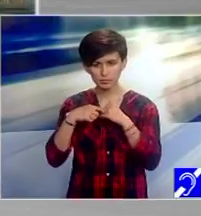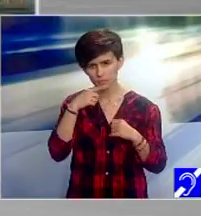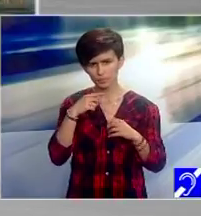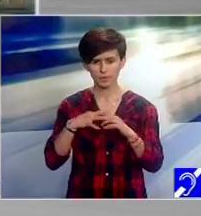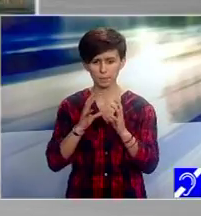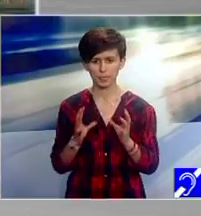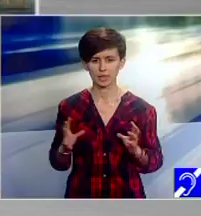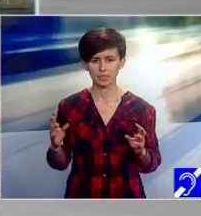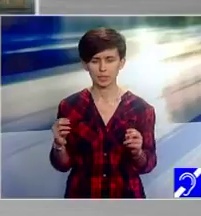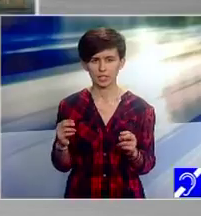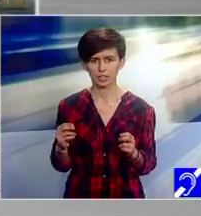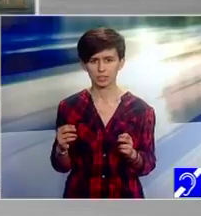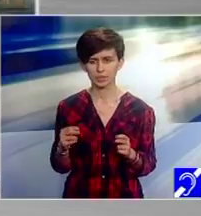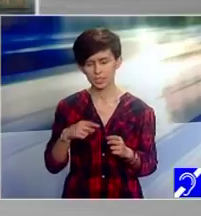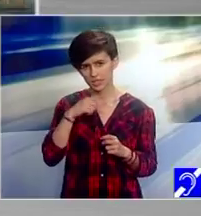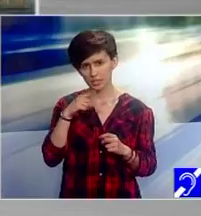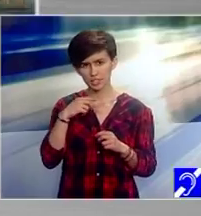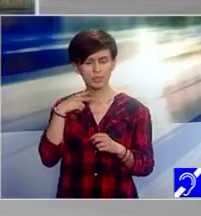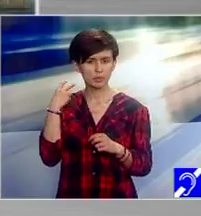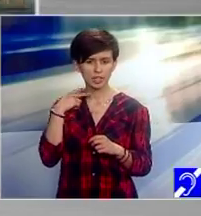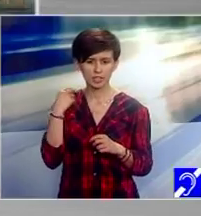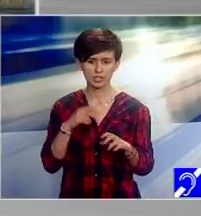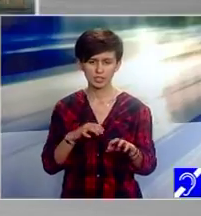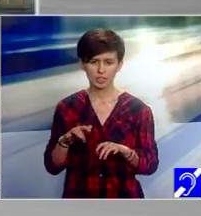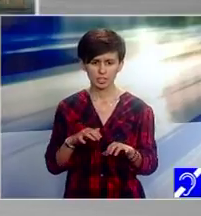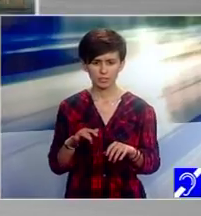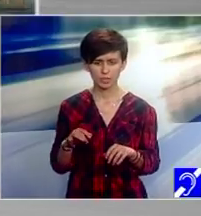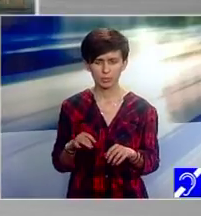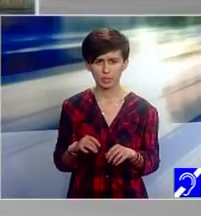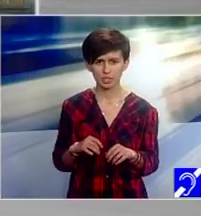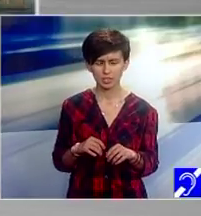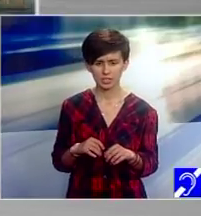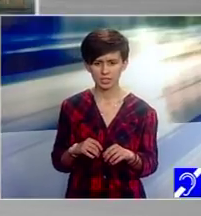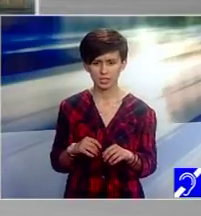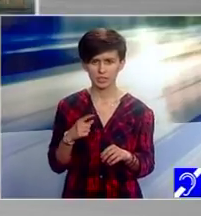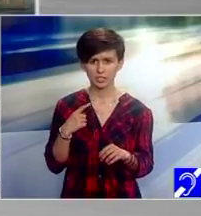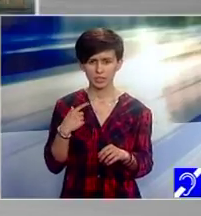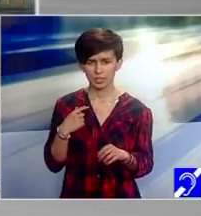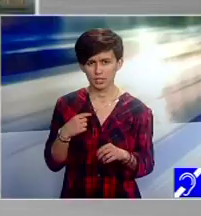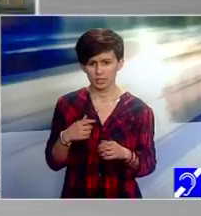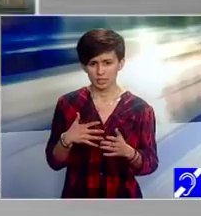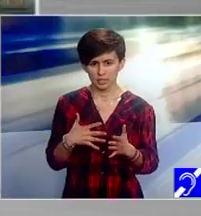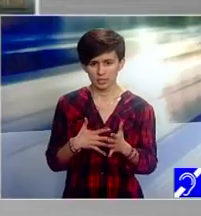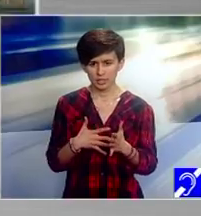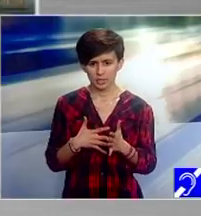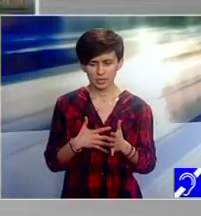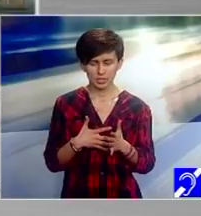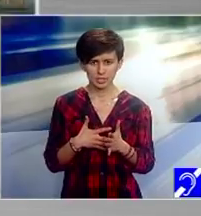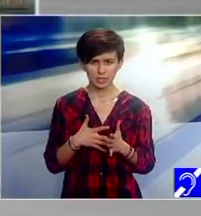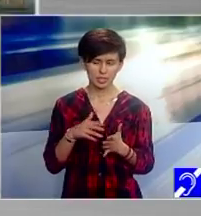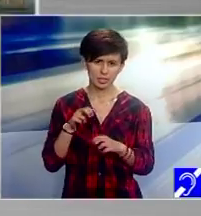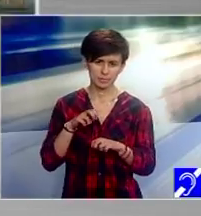română, limba engleză, informatică. Observați, sunt probele, discipline